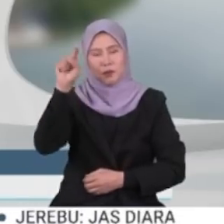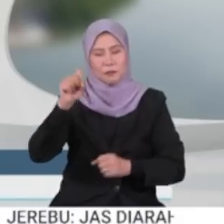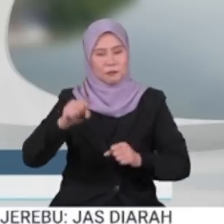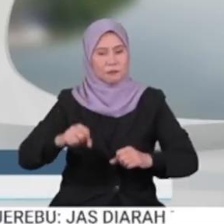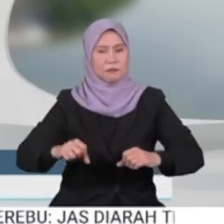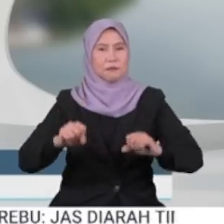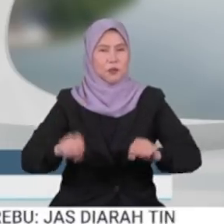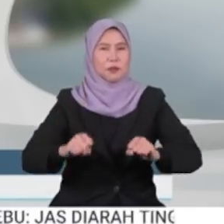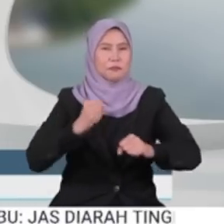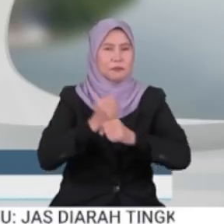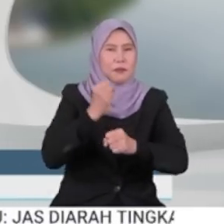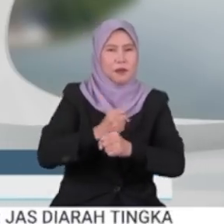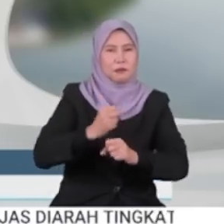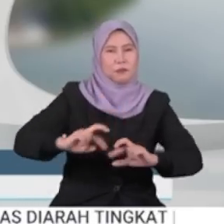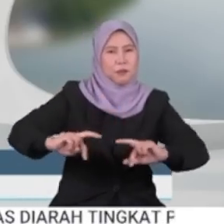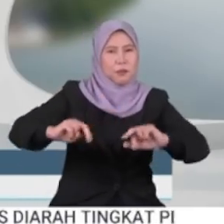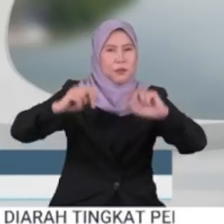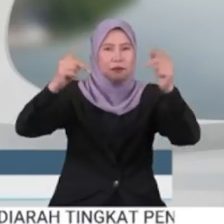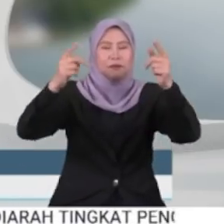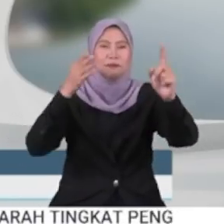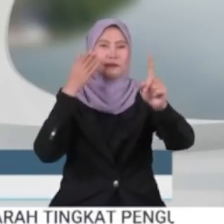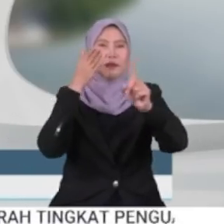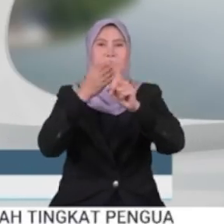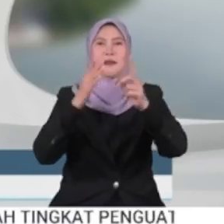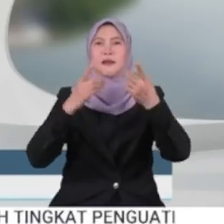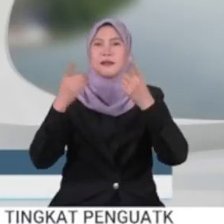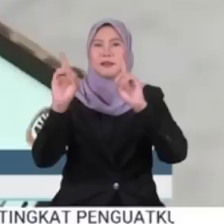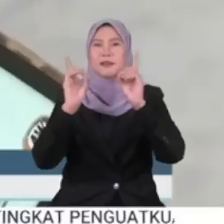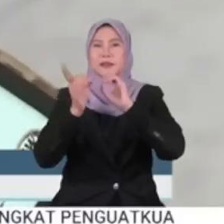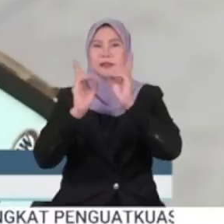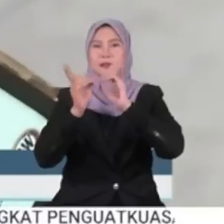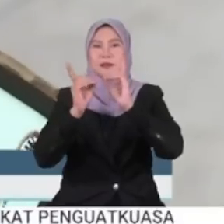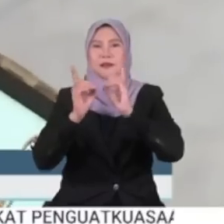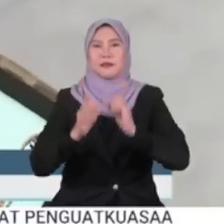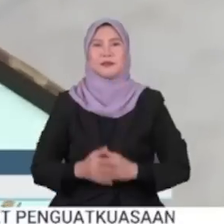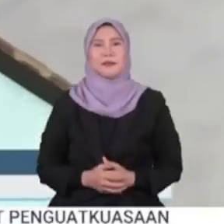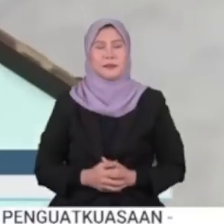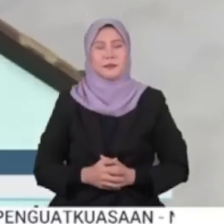mengangkat budaya kerja lebih bersifat pendigitalan.